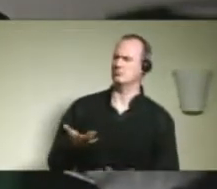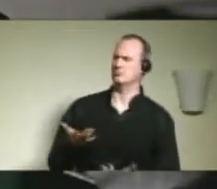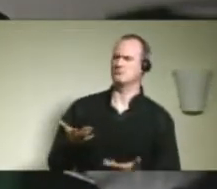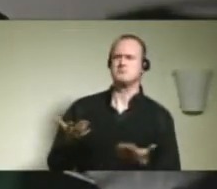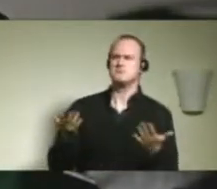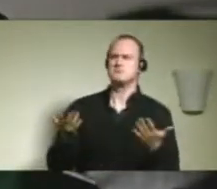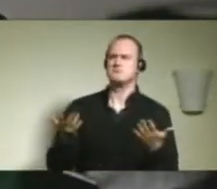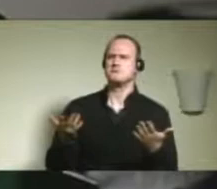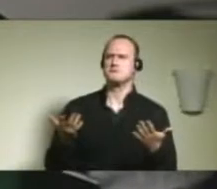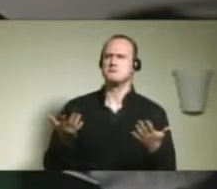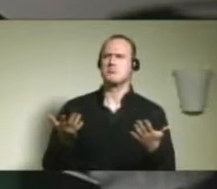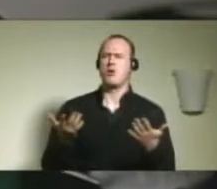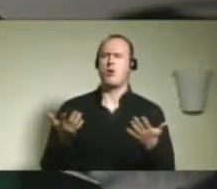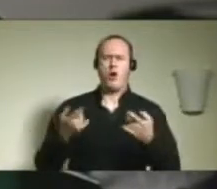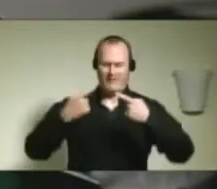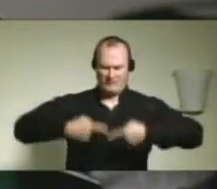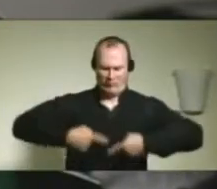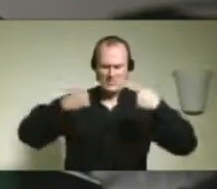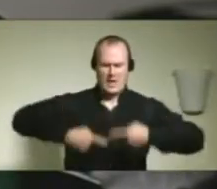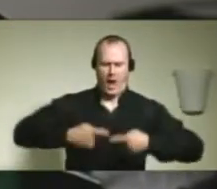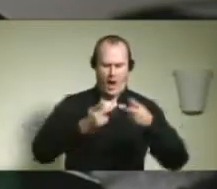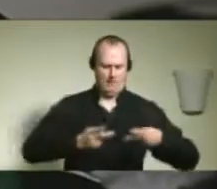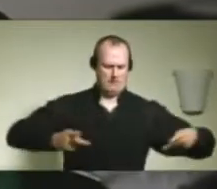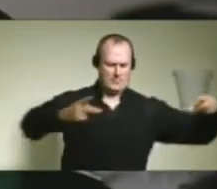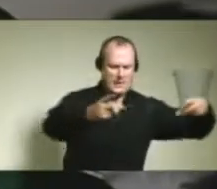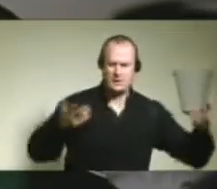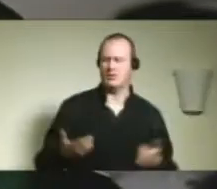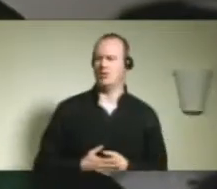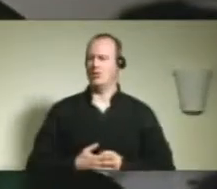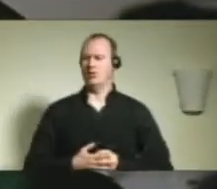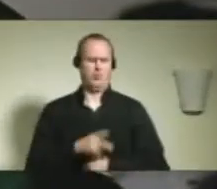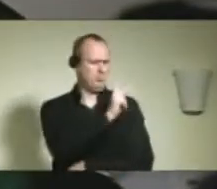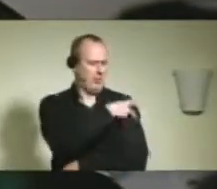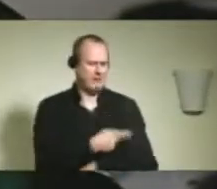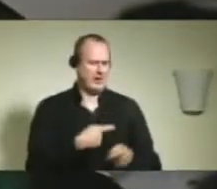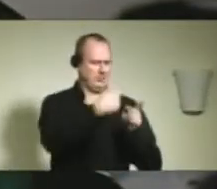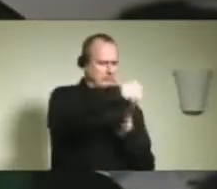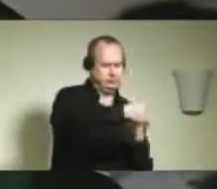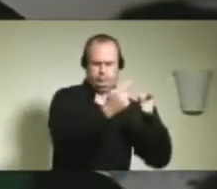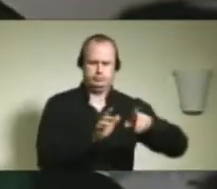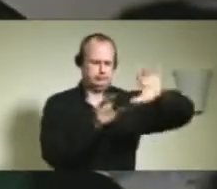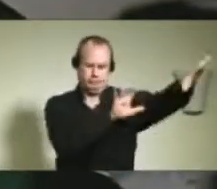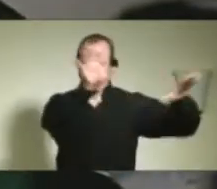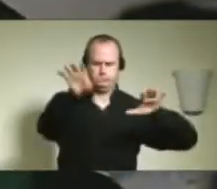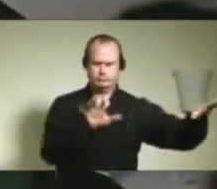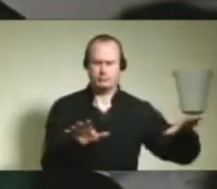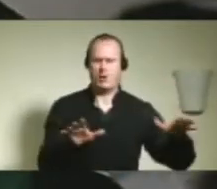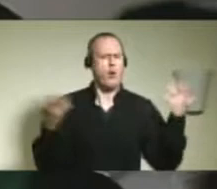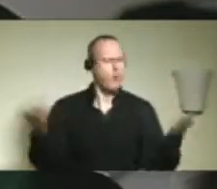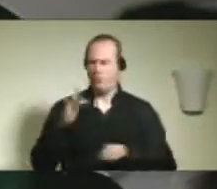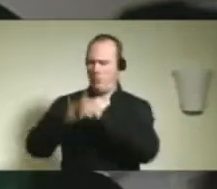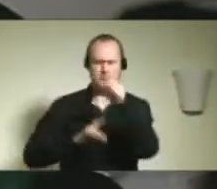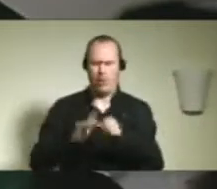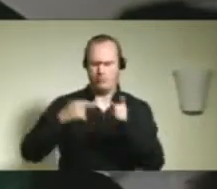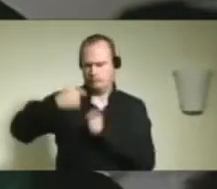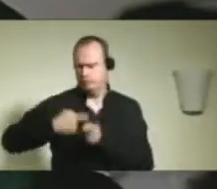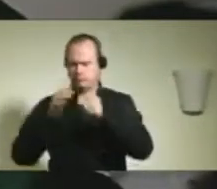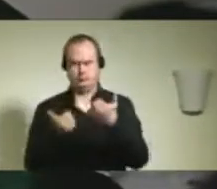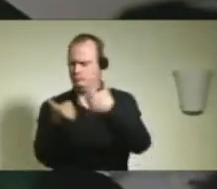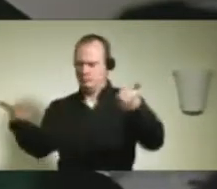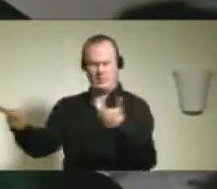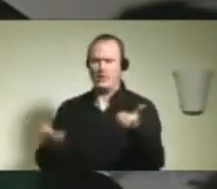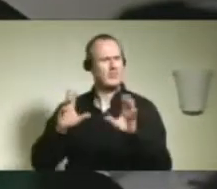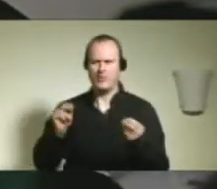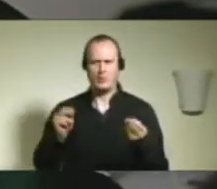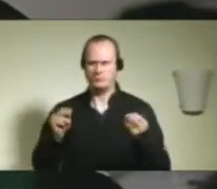mêmes, que ce soit la livraison du courrier ou le changement des dates de livraison ou le